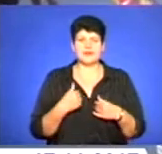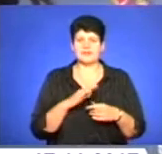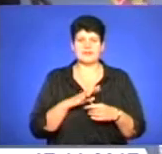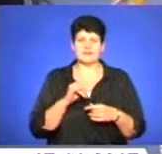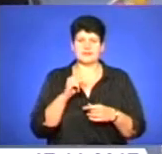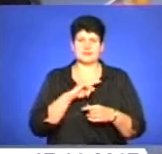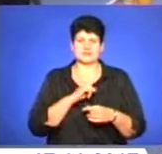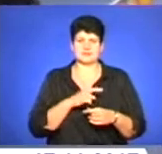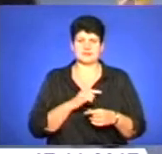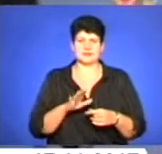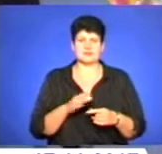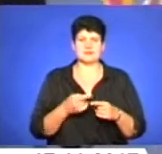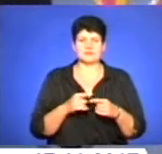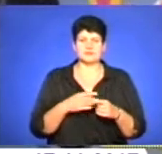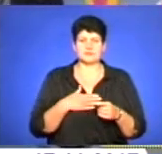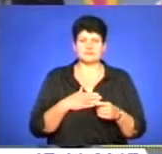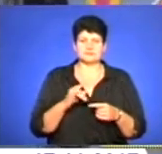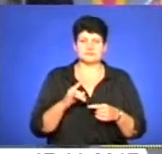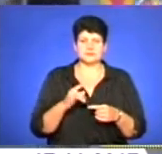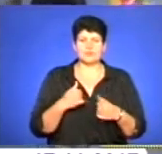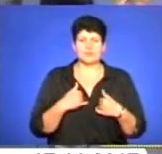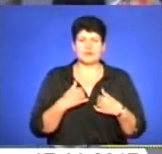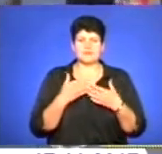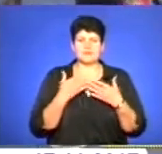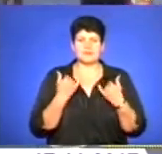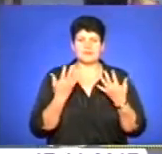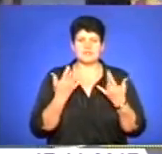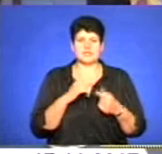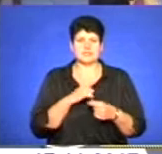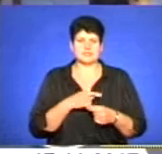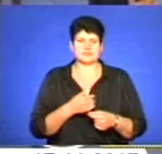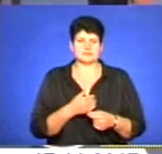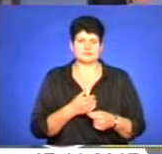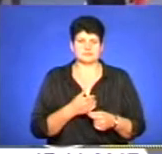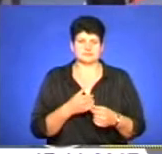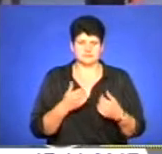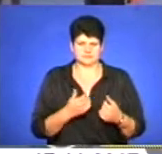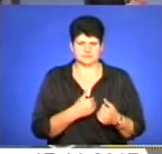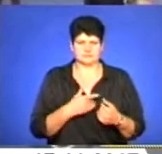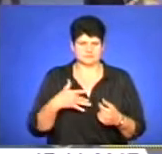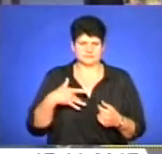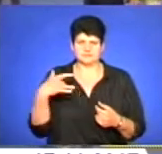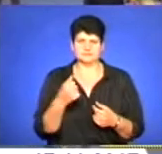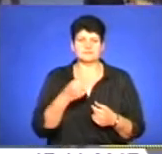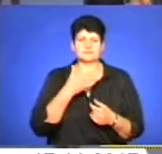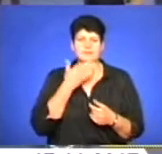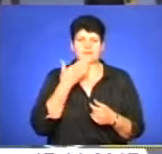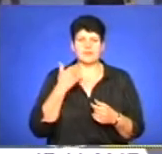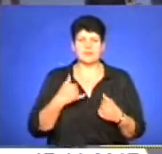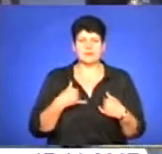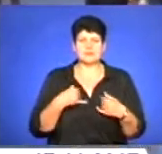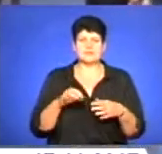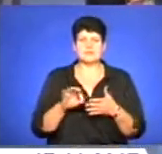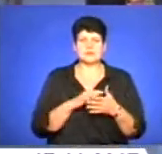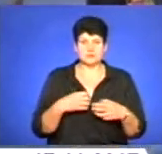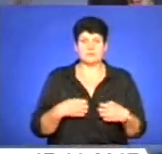як, припустимо, моя дитина. У мене немає стільки ні сили волі, Найбільш така, в мене зразу